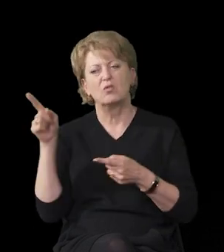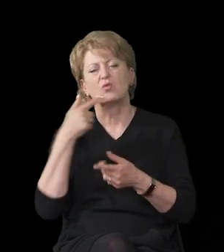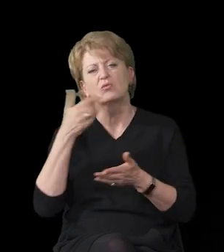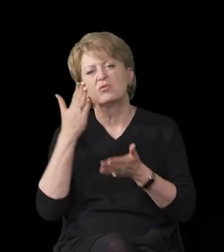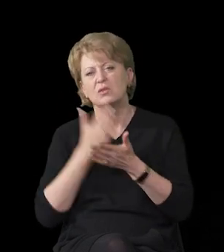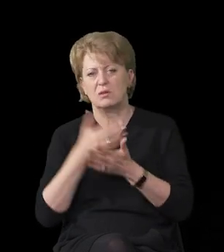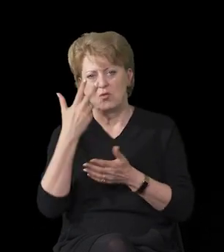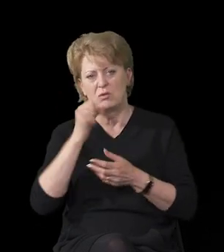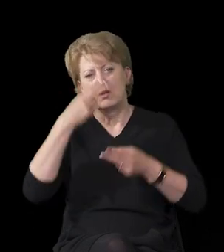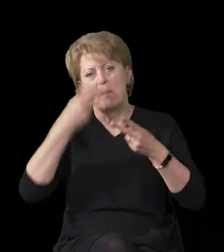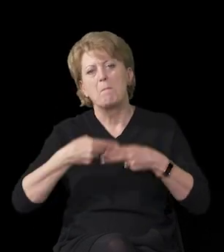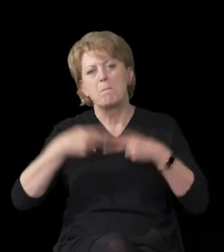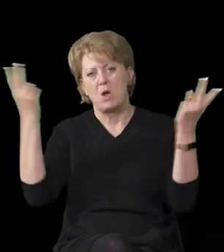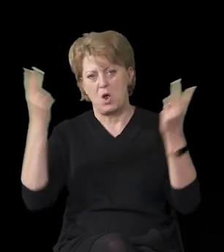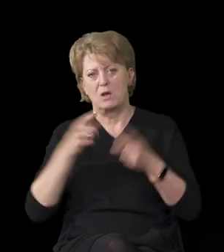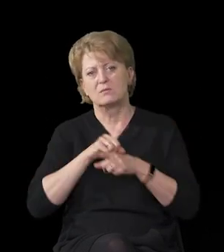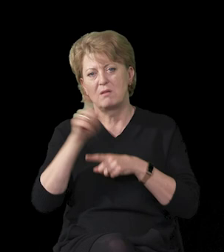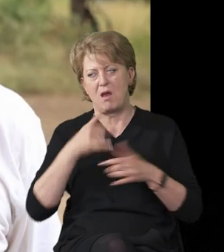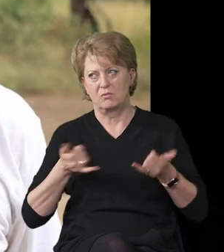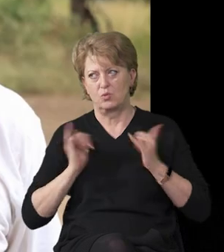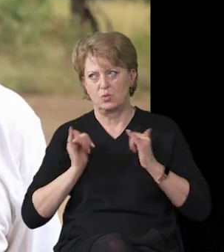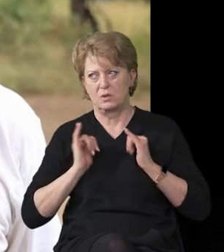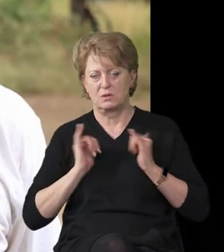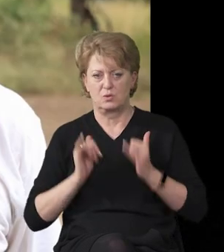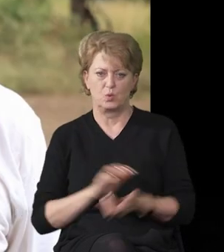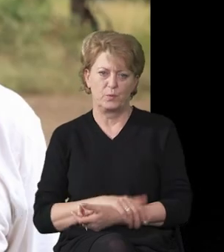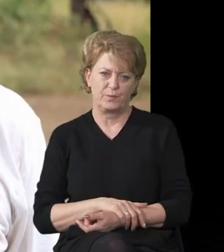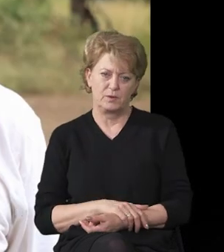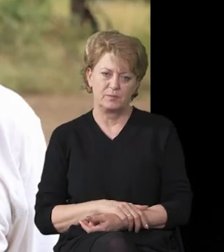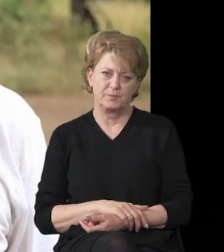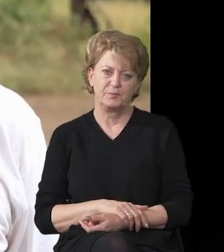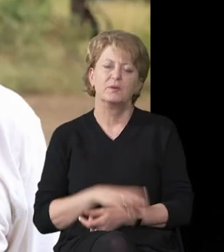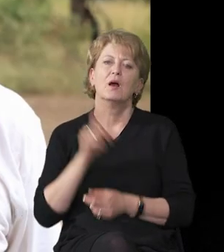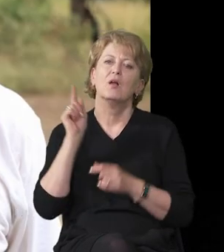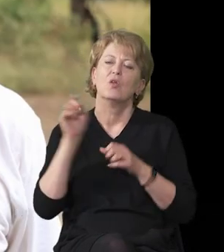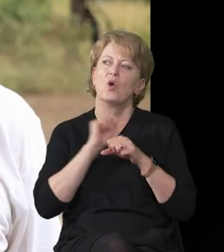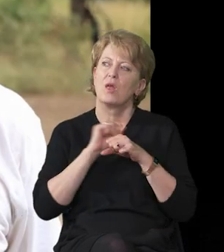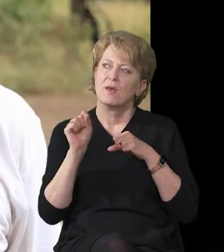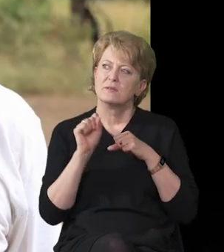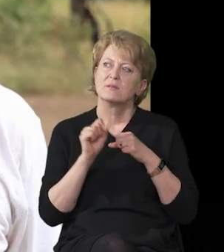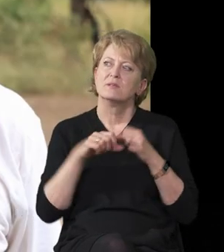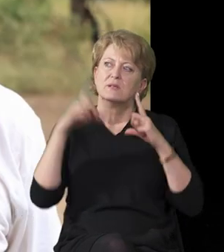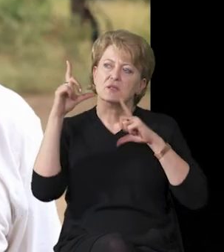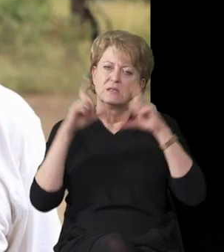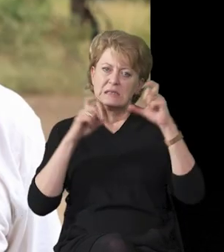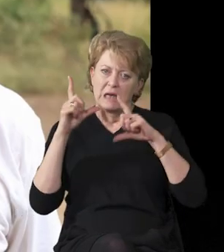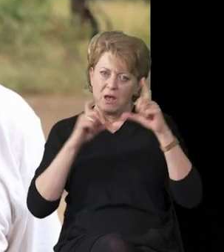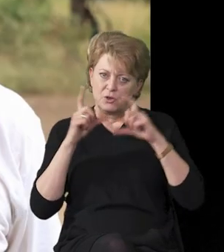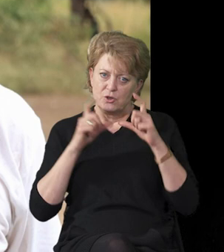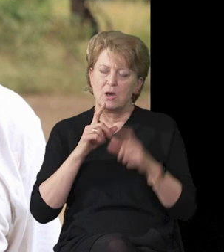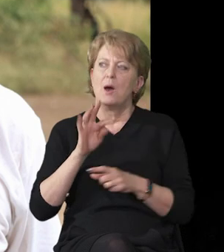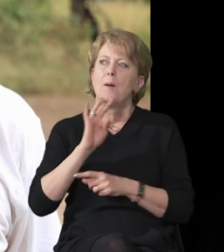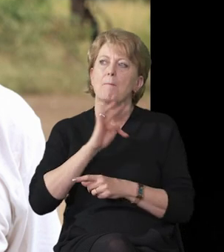tak naprawdę jakaś fanaberia dla turystów. No i to już jest przedostatnie zdjęcie, to jest